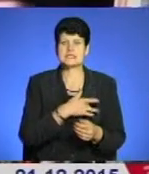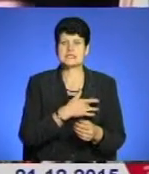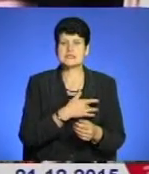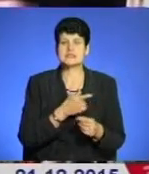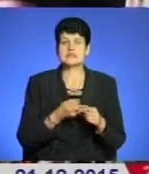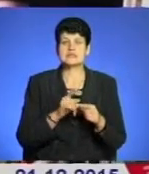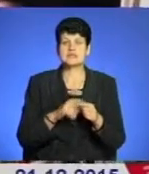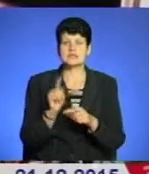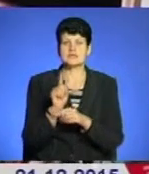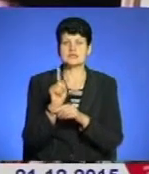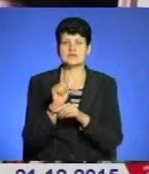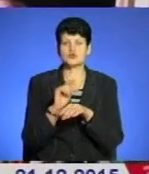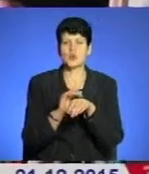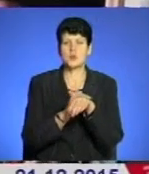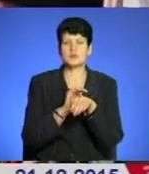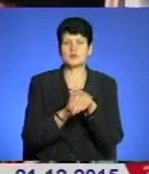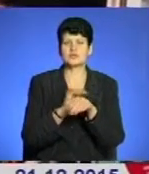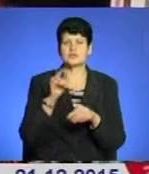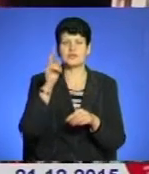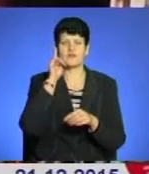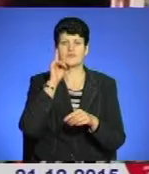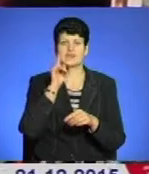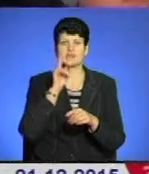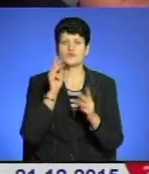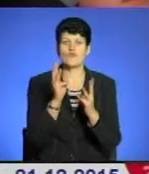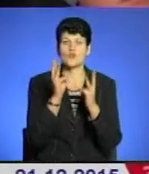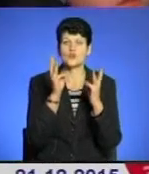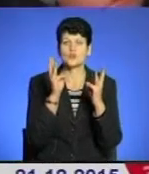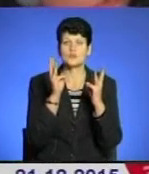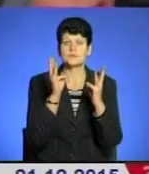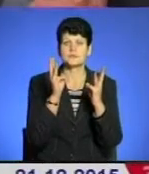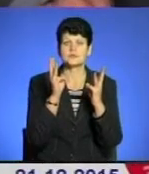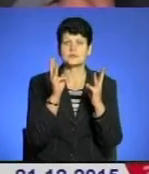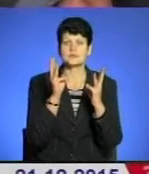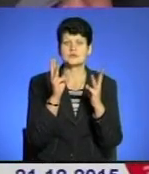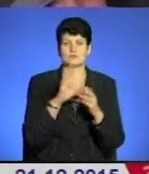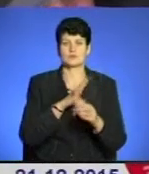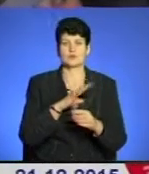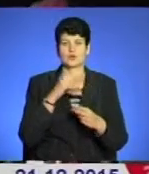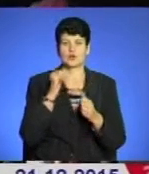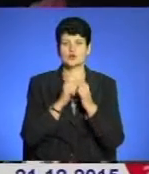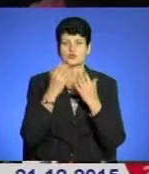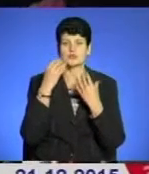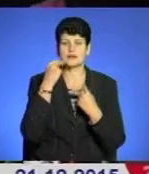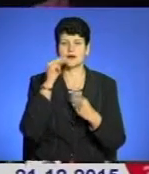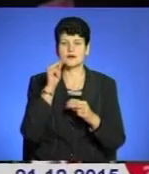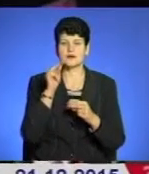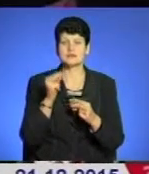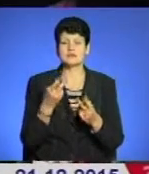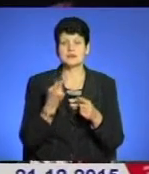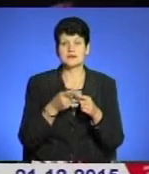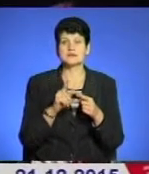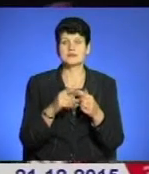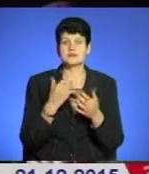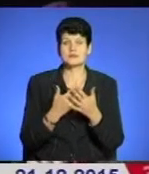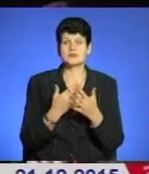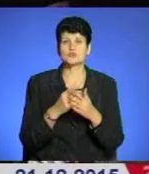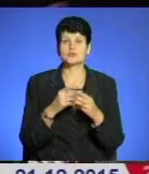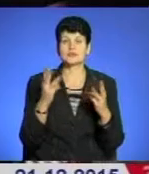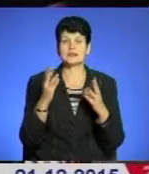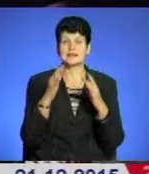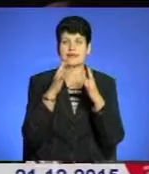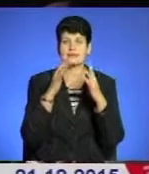свічки благодатного Вифлеємського вогню, щоб ми ставали щодень кращими. Дуже символічно, що запалення ялинки ми